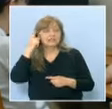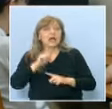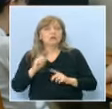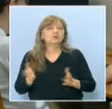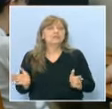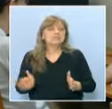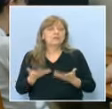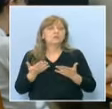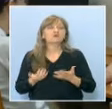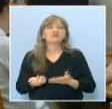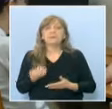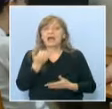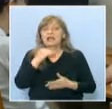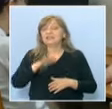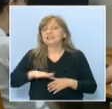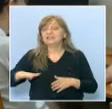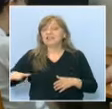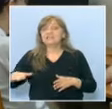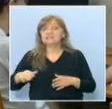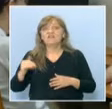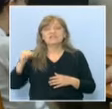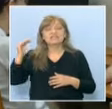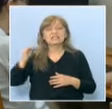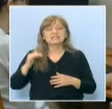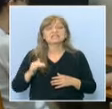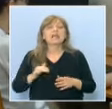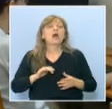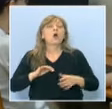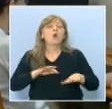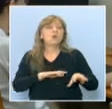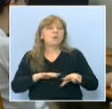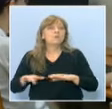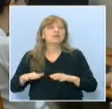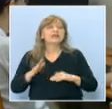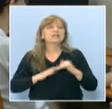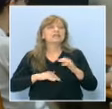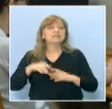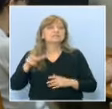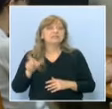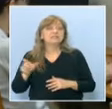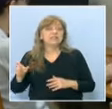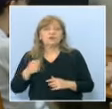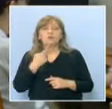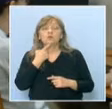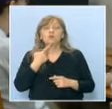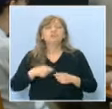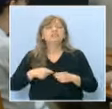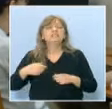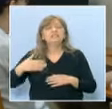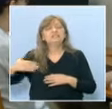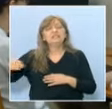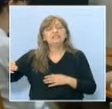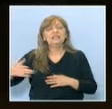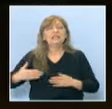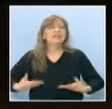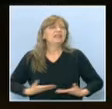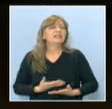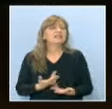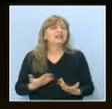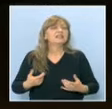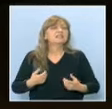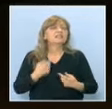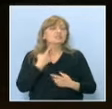ранна детска възраст да обучаваме IT-специалисти, в годините интереса се губи и насоката е по-трудна.